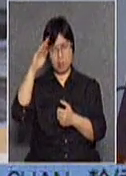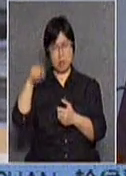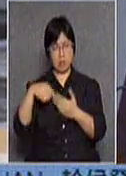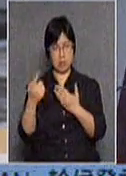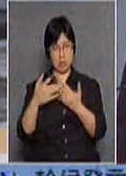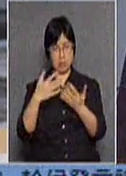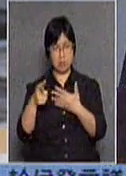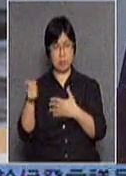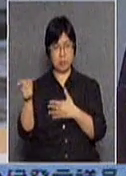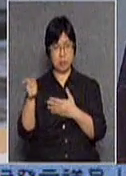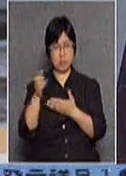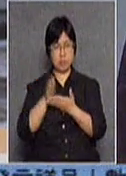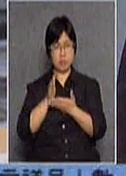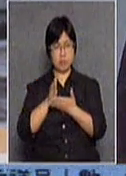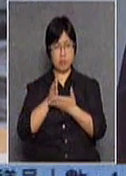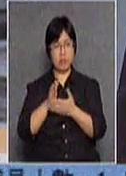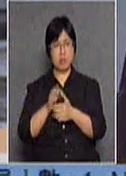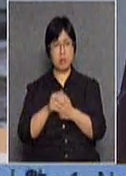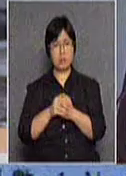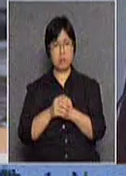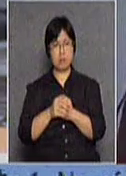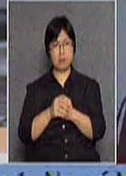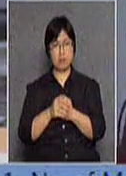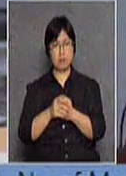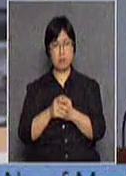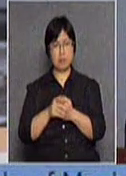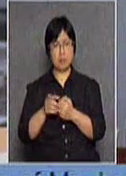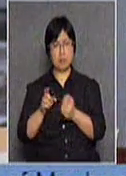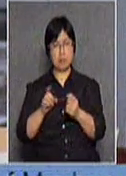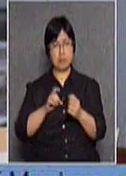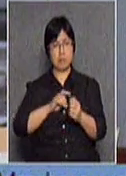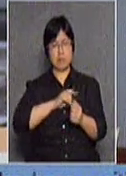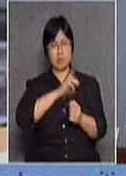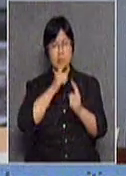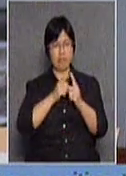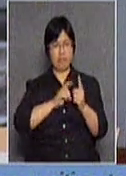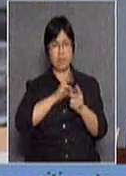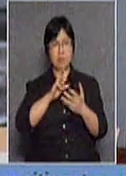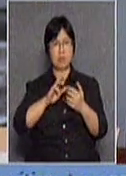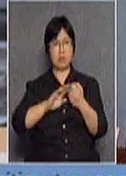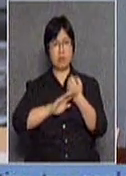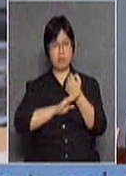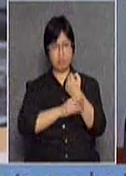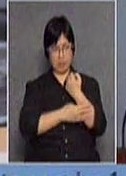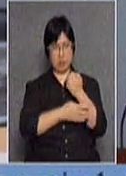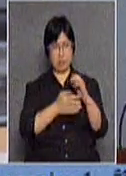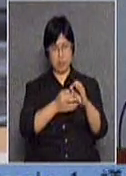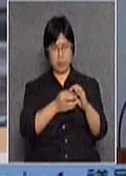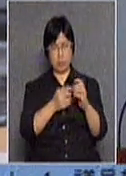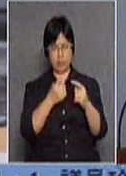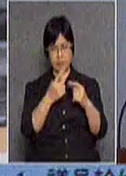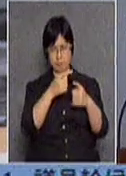喎，佢唔係一個自然人嚟嘅喎，佢一個法人嚟嘅喎，哥，佢